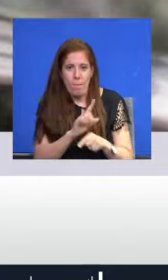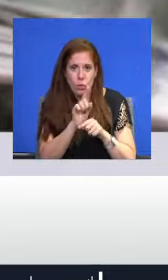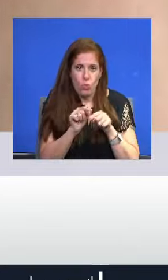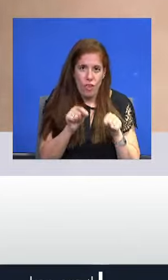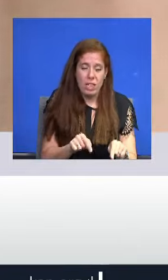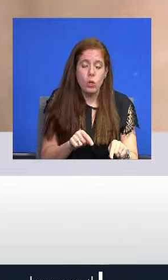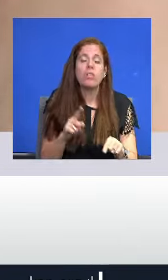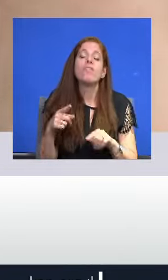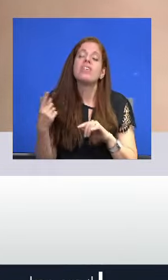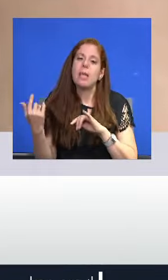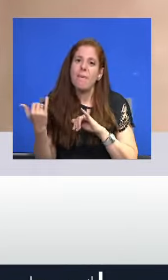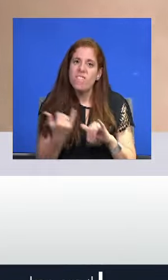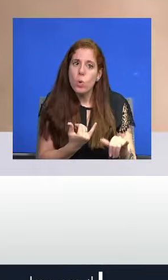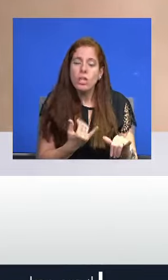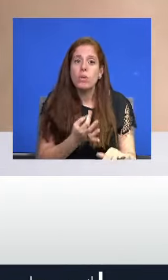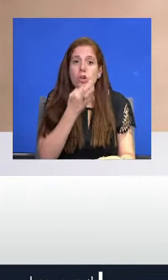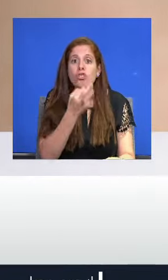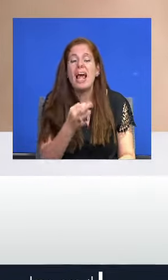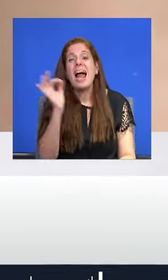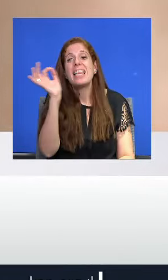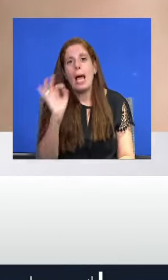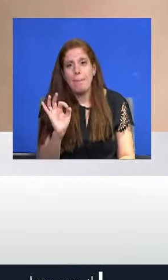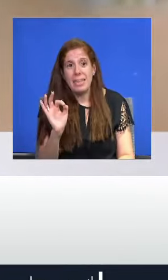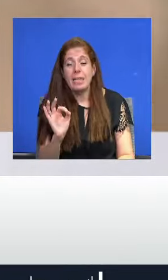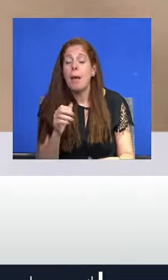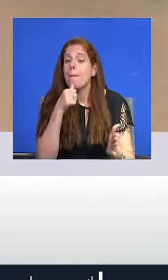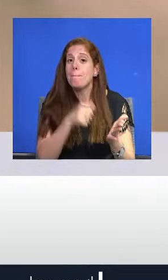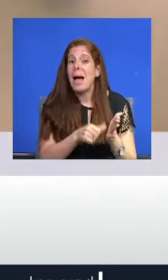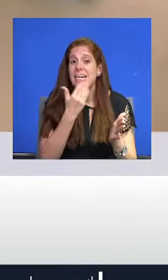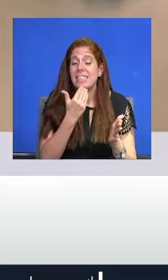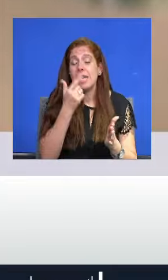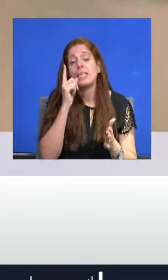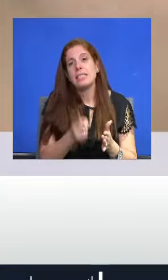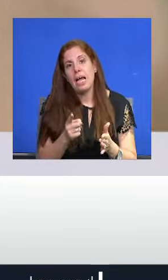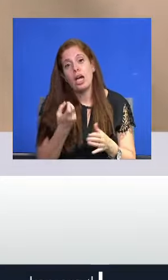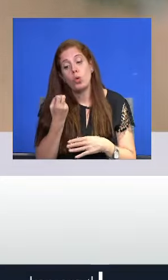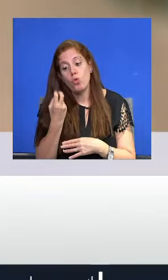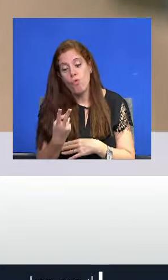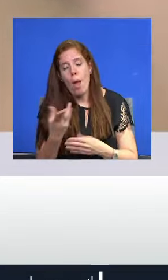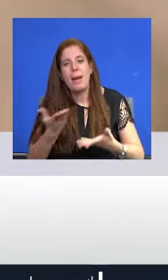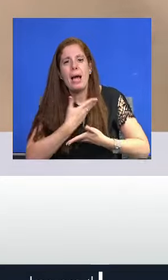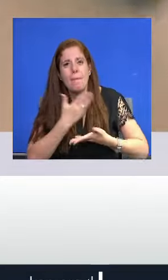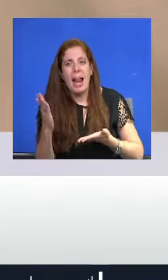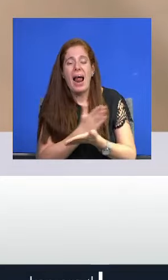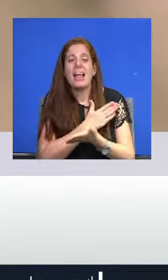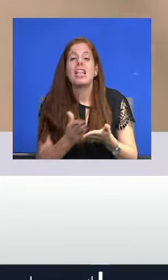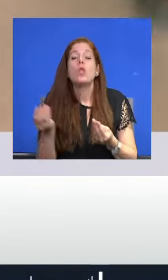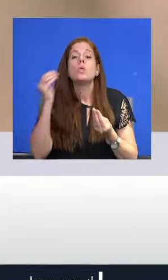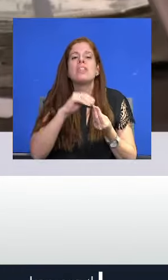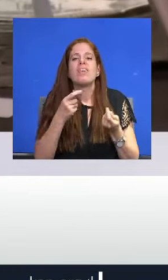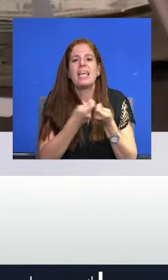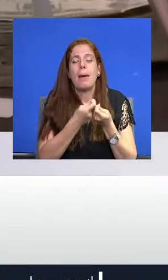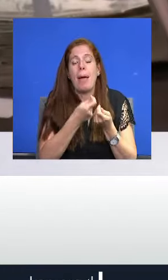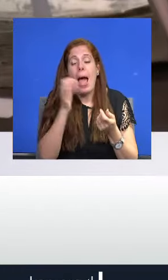כבר מביא אותנו לשאלת הריבית. בנק ישראל צפוי לקבל בתוך כשבועיים החלטת ריבית נוספת. הערכות במקור